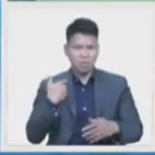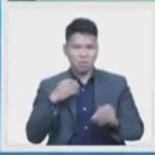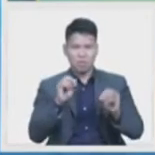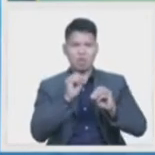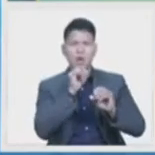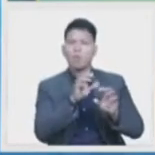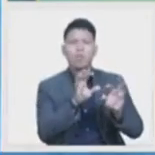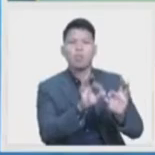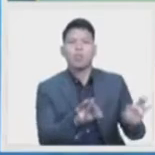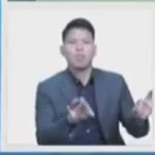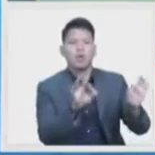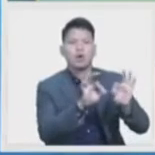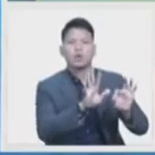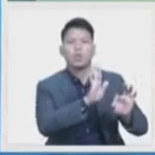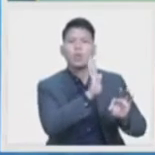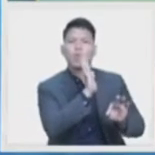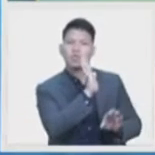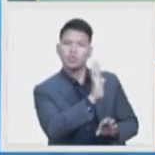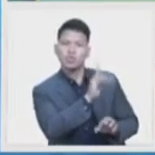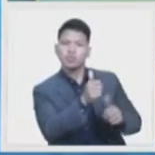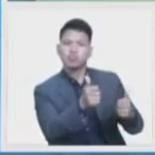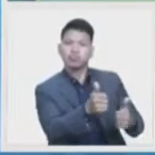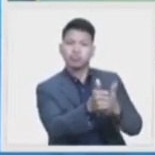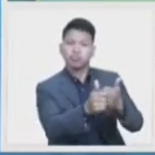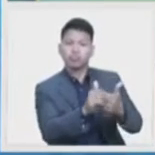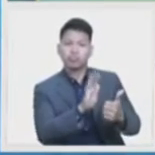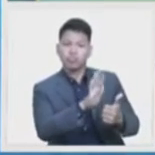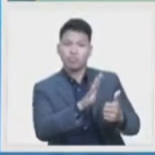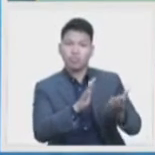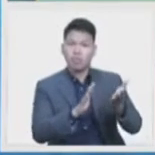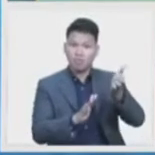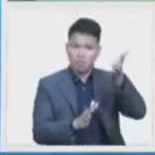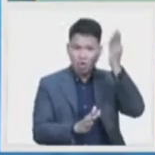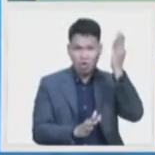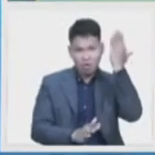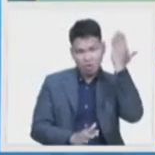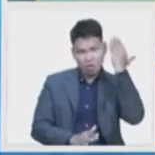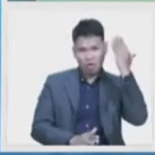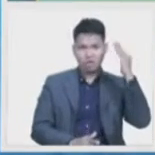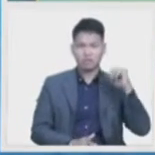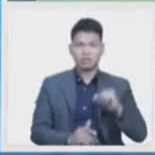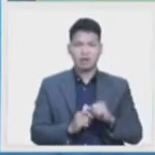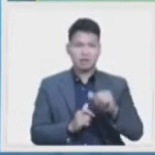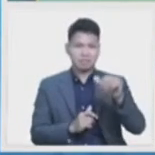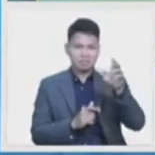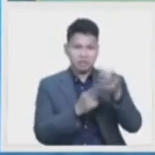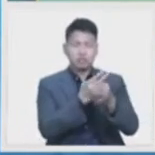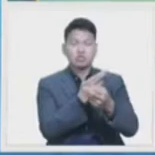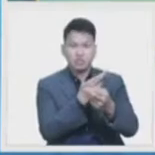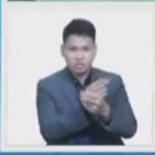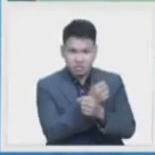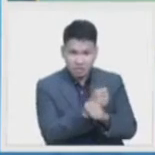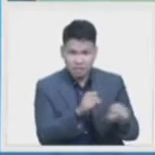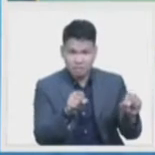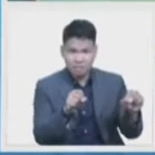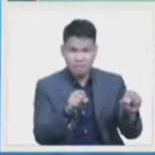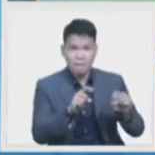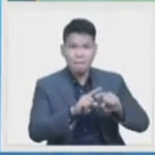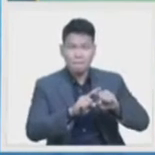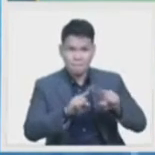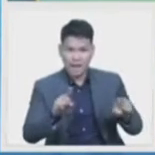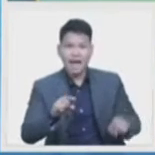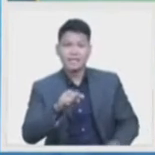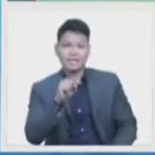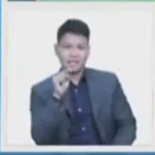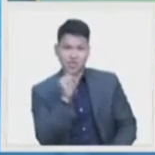ang inyong napanunod gikan sa inyong mga ginikanan kamu gitubos. Sa pagpakasala